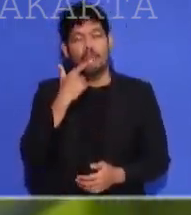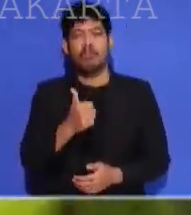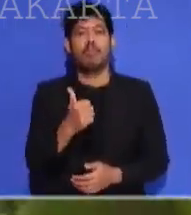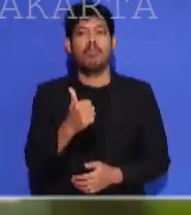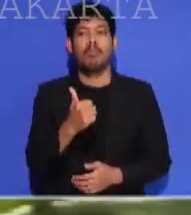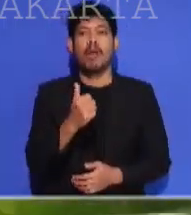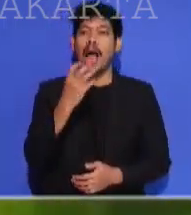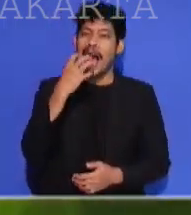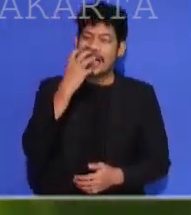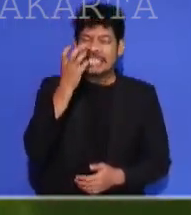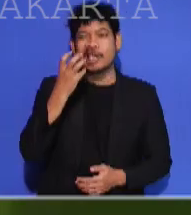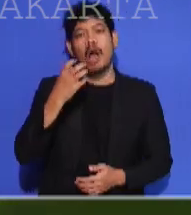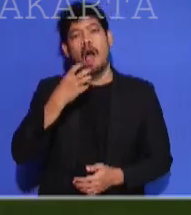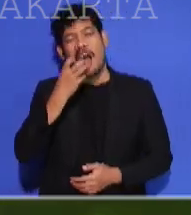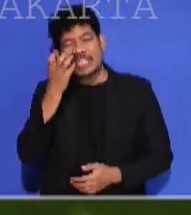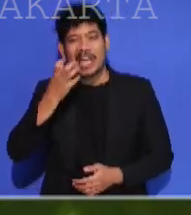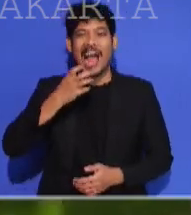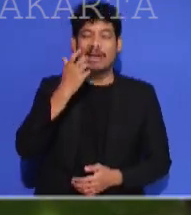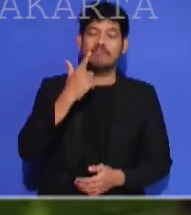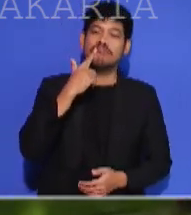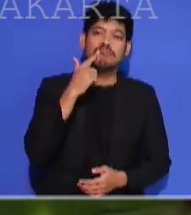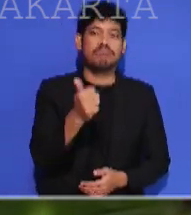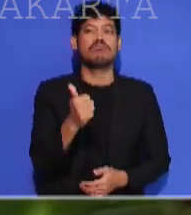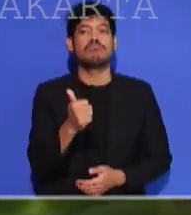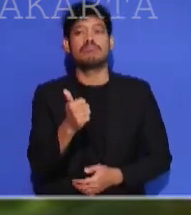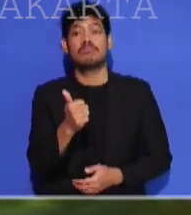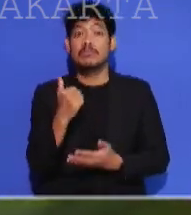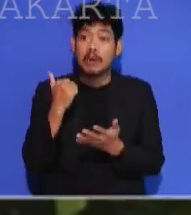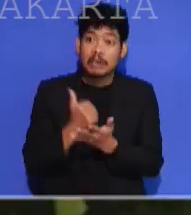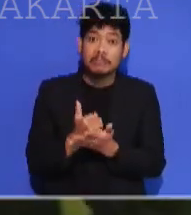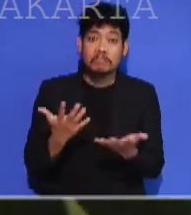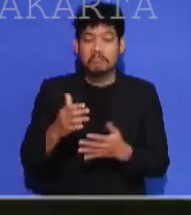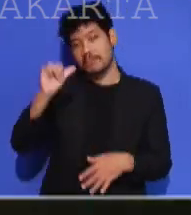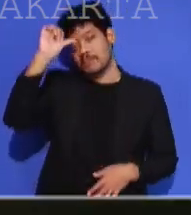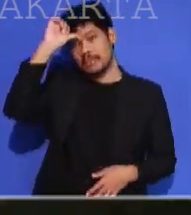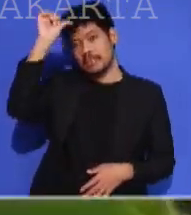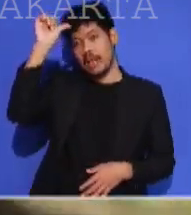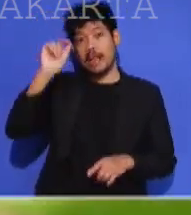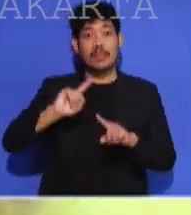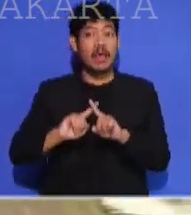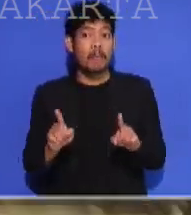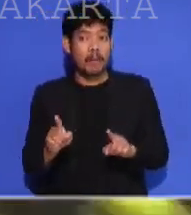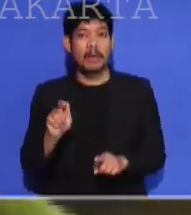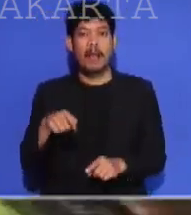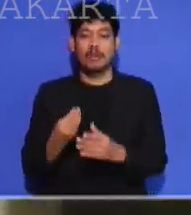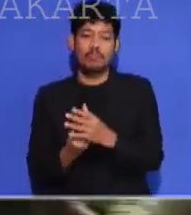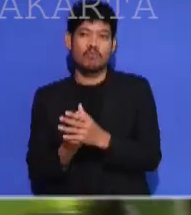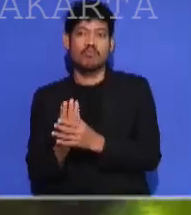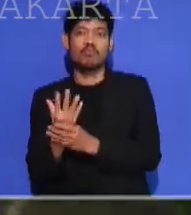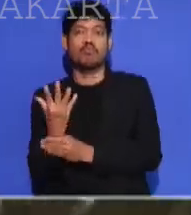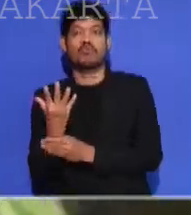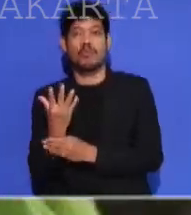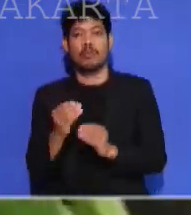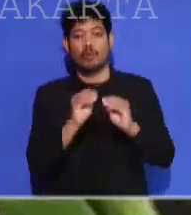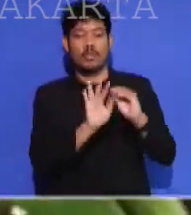renyah. Sinaoso tanaman menika asalipun saking negari India, kanyoto ugi saged tuwuh kanthi subur ing